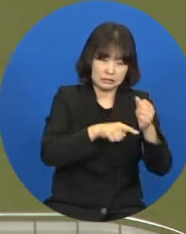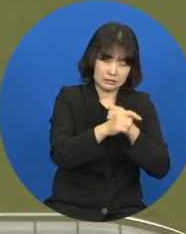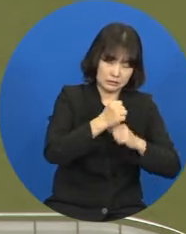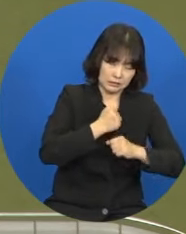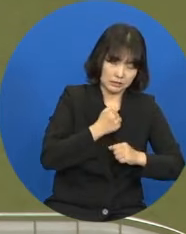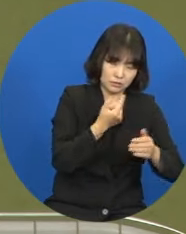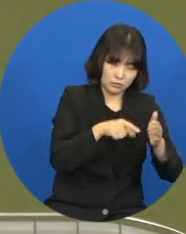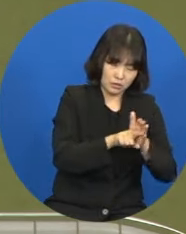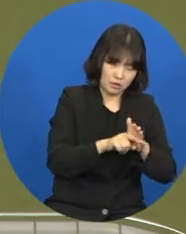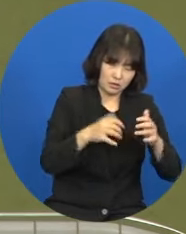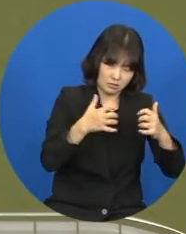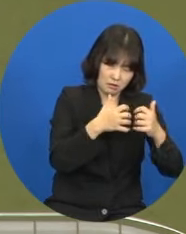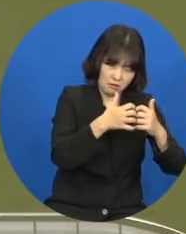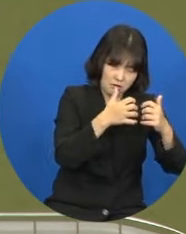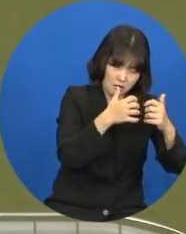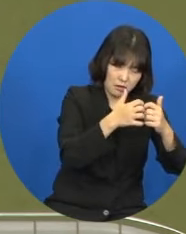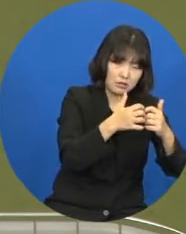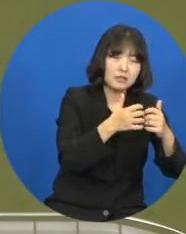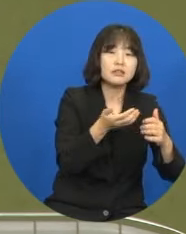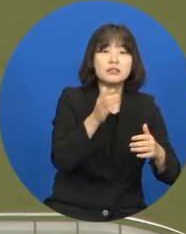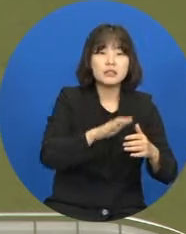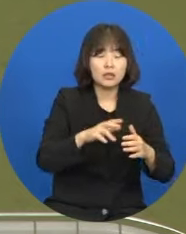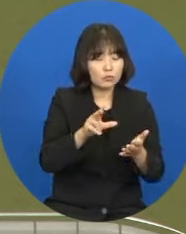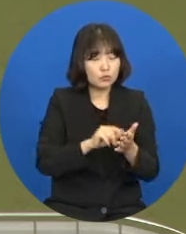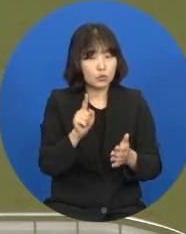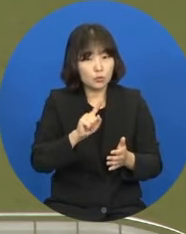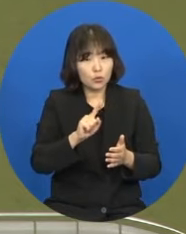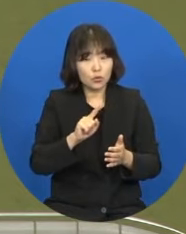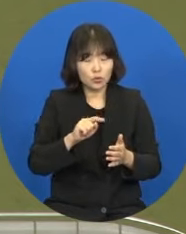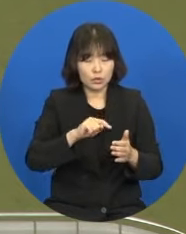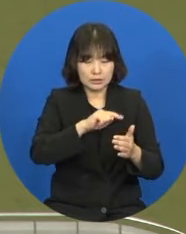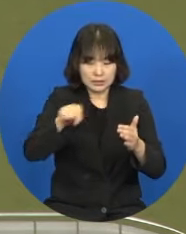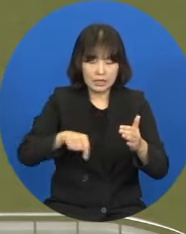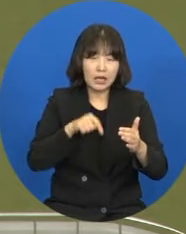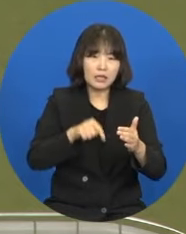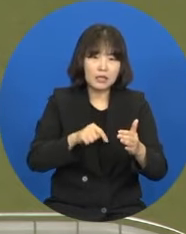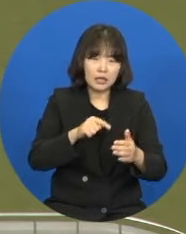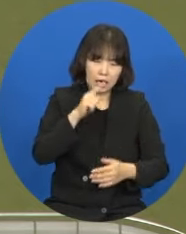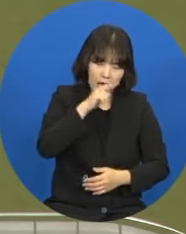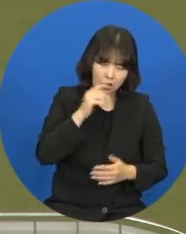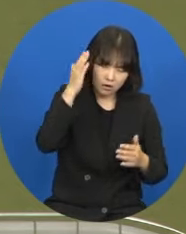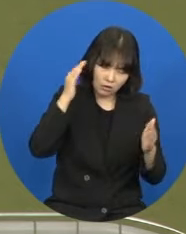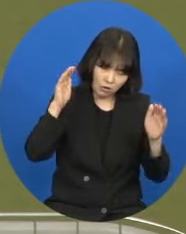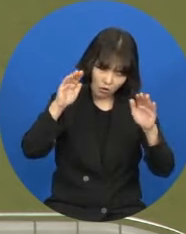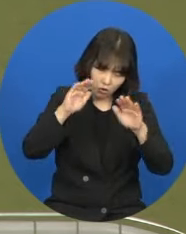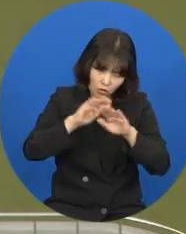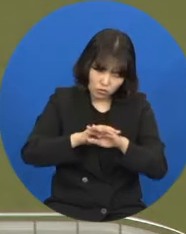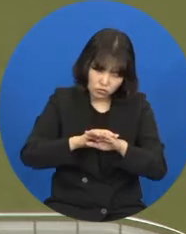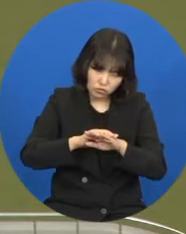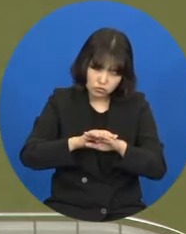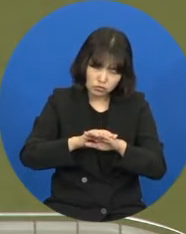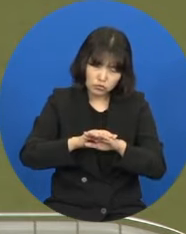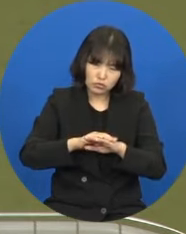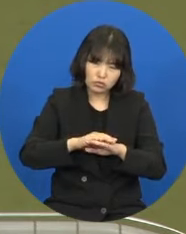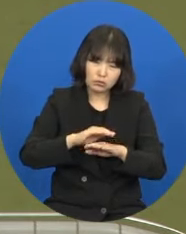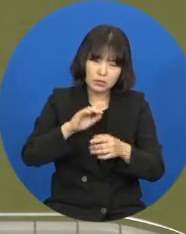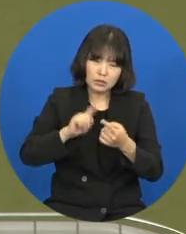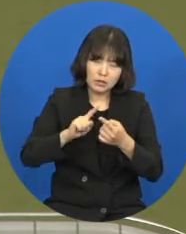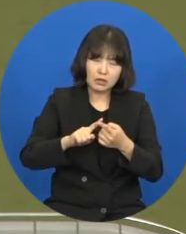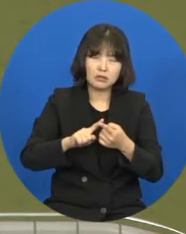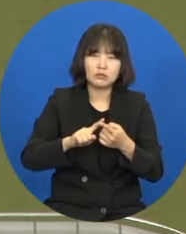전쟁을 했는데 문제가 무엇이냐면 자신들 안에도 악과 어둠과 잔혹성이 있었음을 그들은 보지